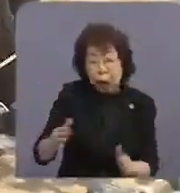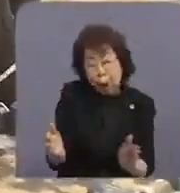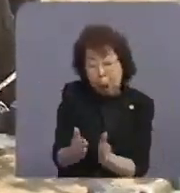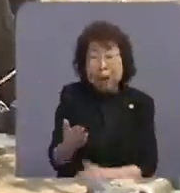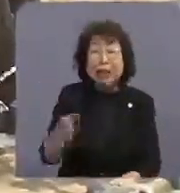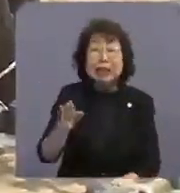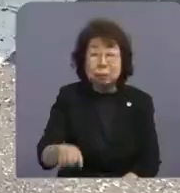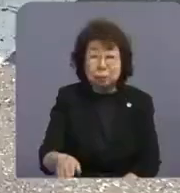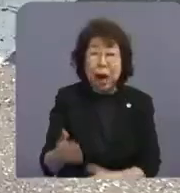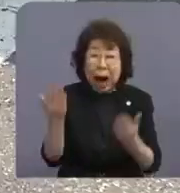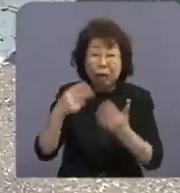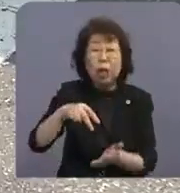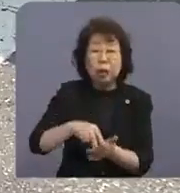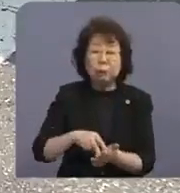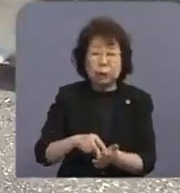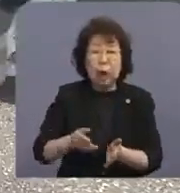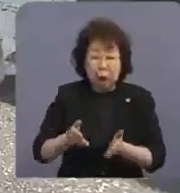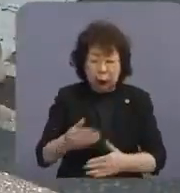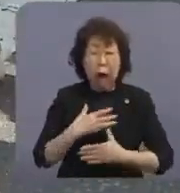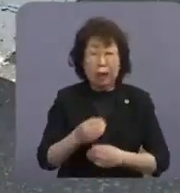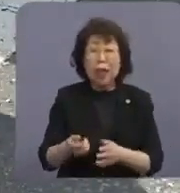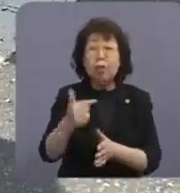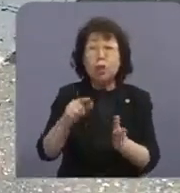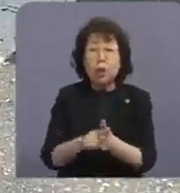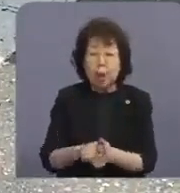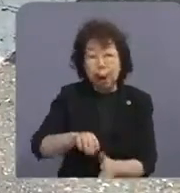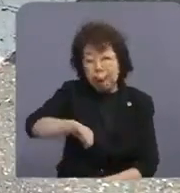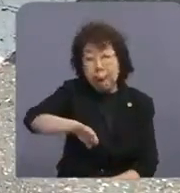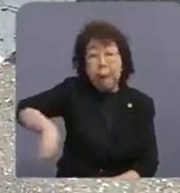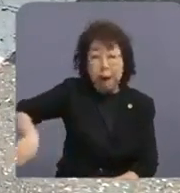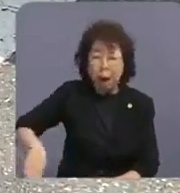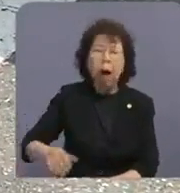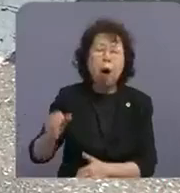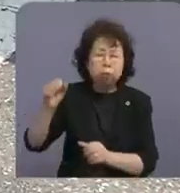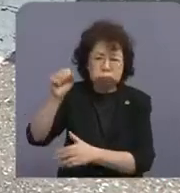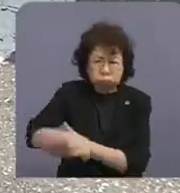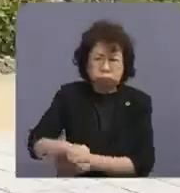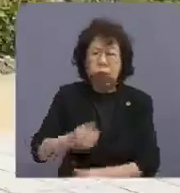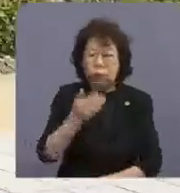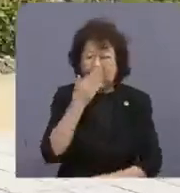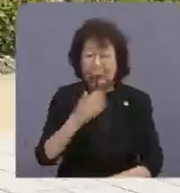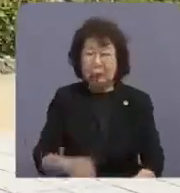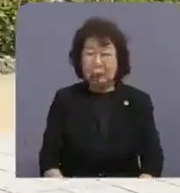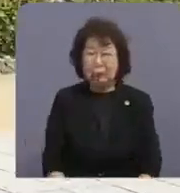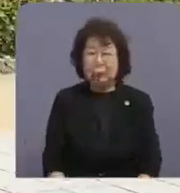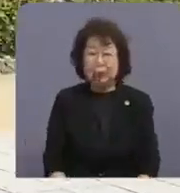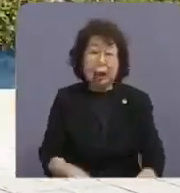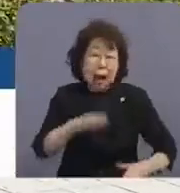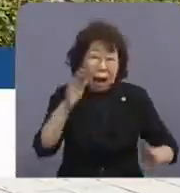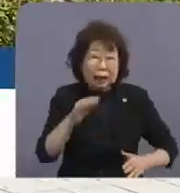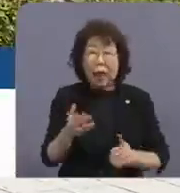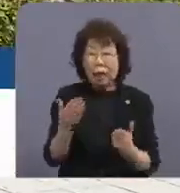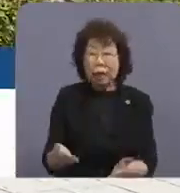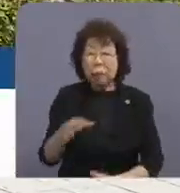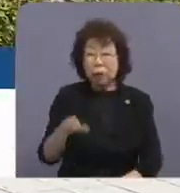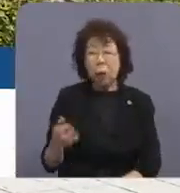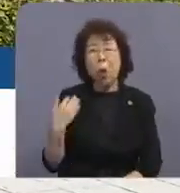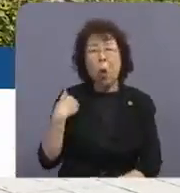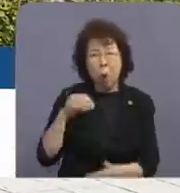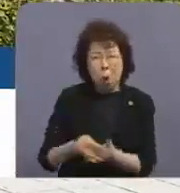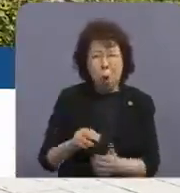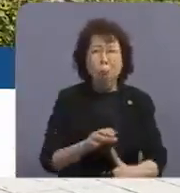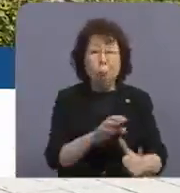좁아지지만 학교 측도 통학로 안전을 위해 담장 옮기기에 동참했습니다. 학생들 쉼터는 그대로 보존을